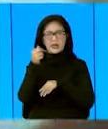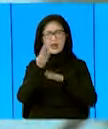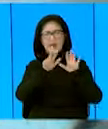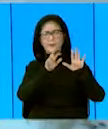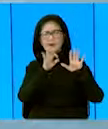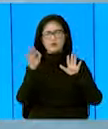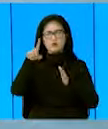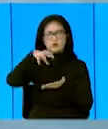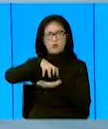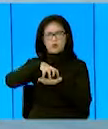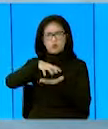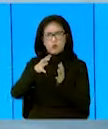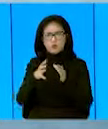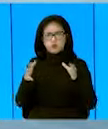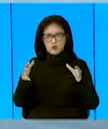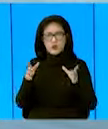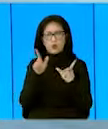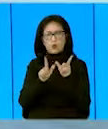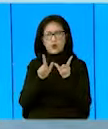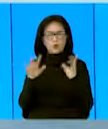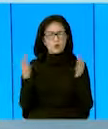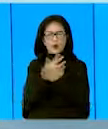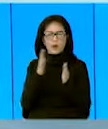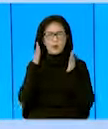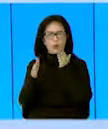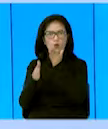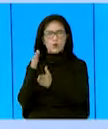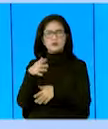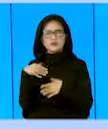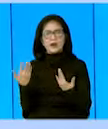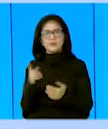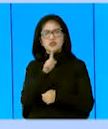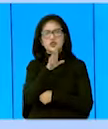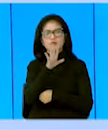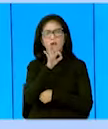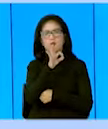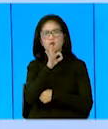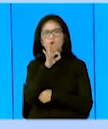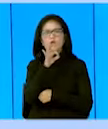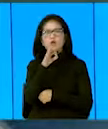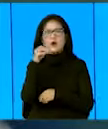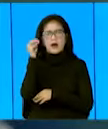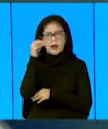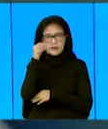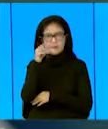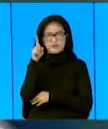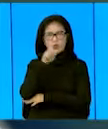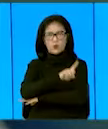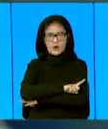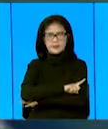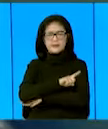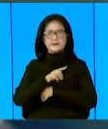harga Rp8.000 untuk porsi jumbo, warung ini kerap kali ramai pelanggan hingga menghabiskan 150 ekor ayam per